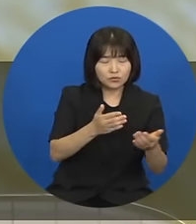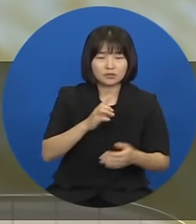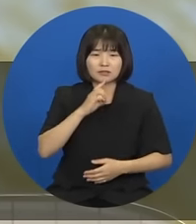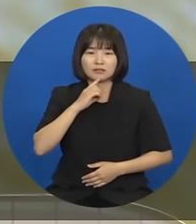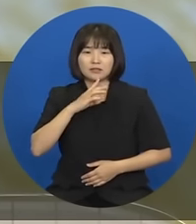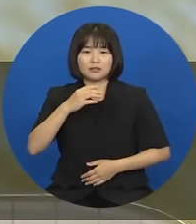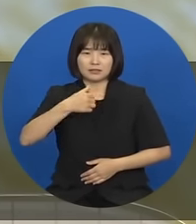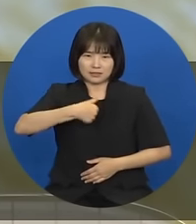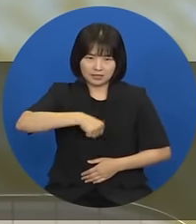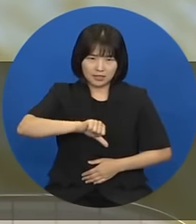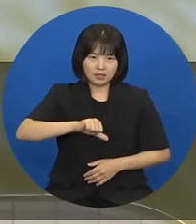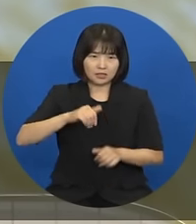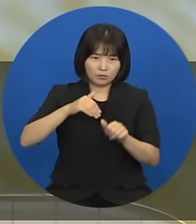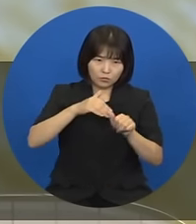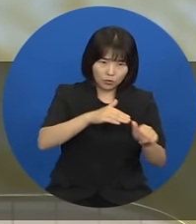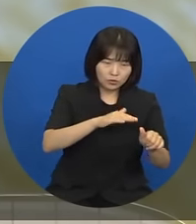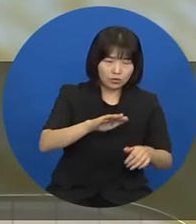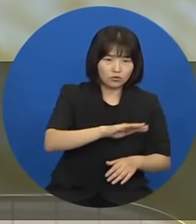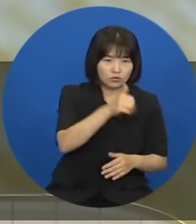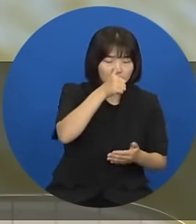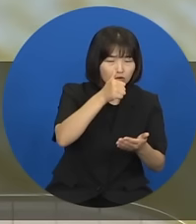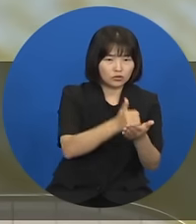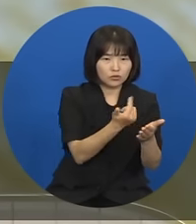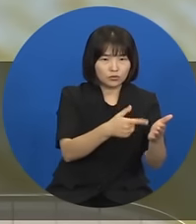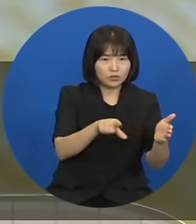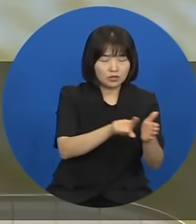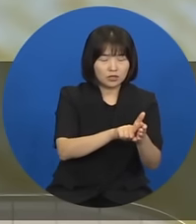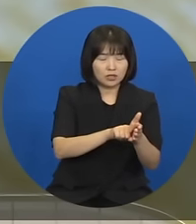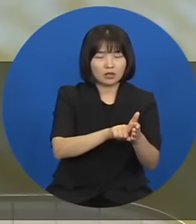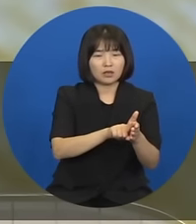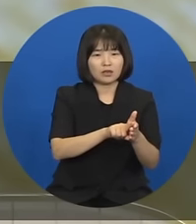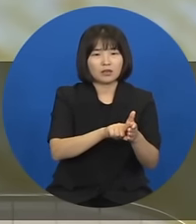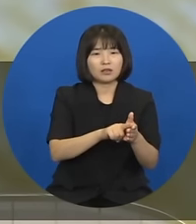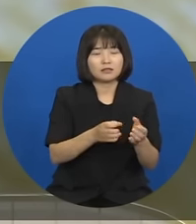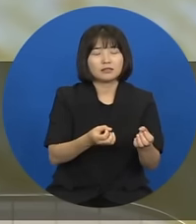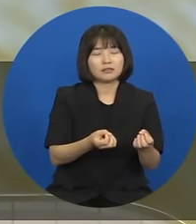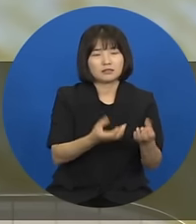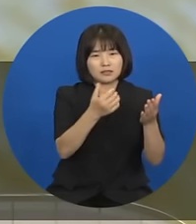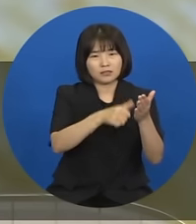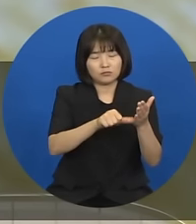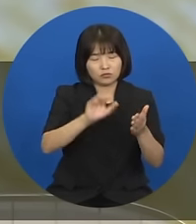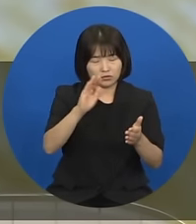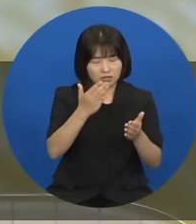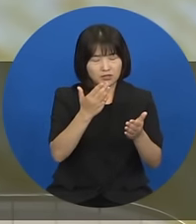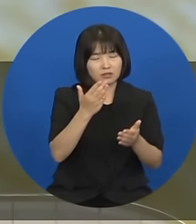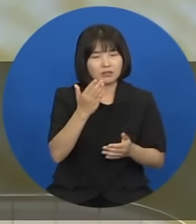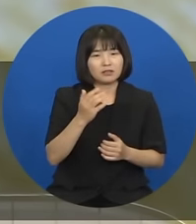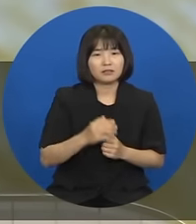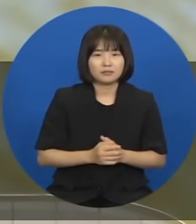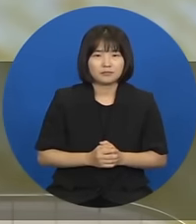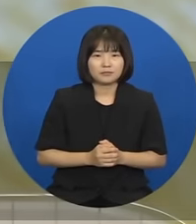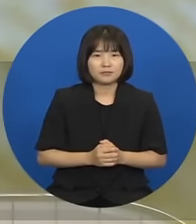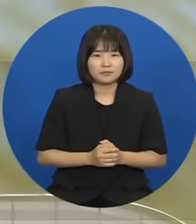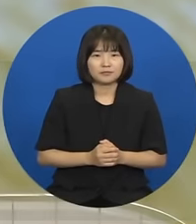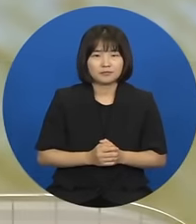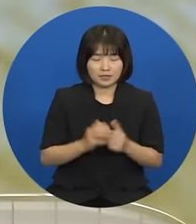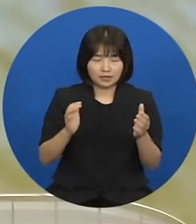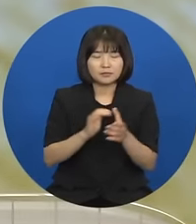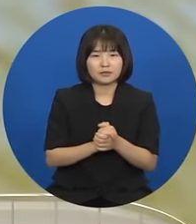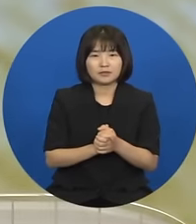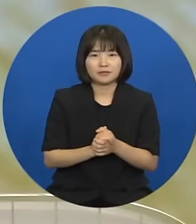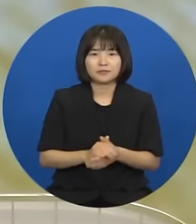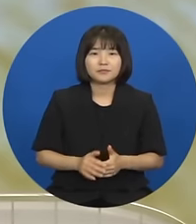보내어 우리의 죄를 위하여 화목제물이 되게 하신 것입니다. 아멘.